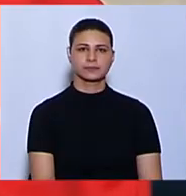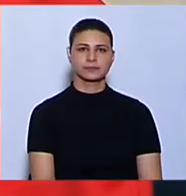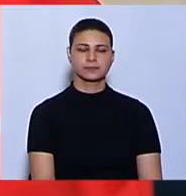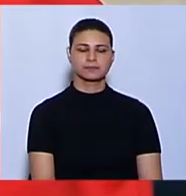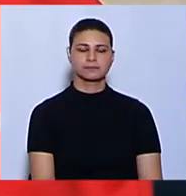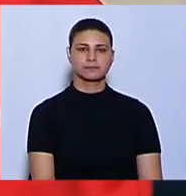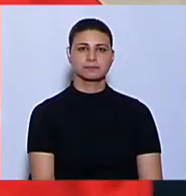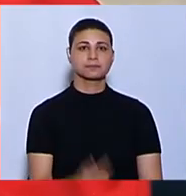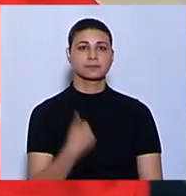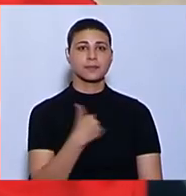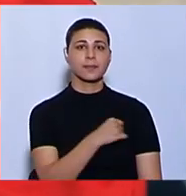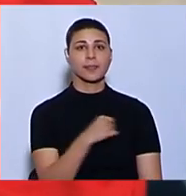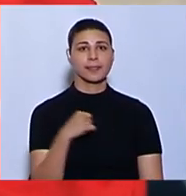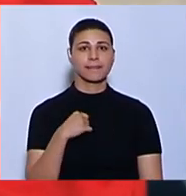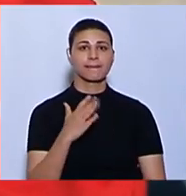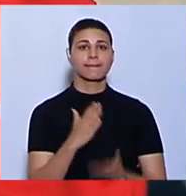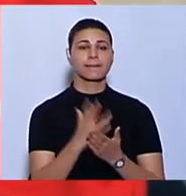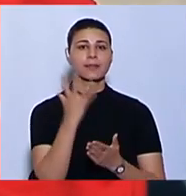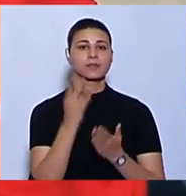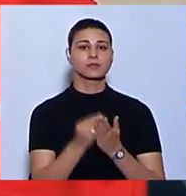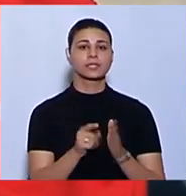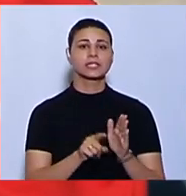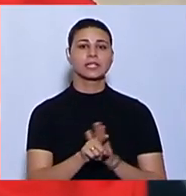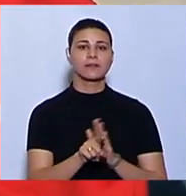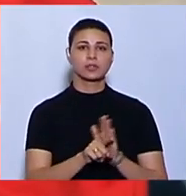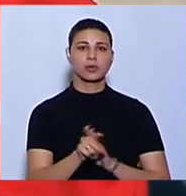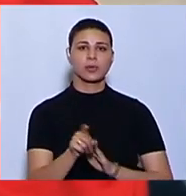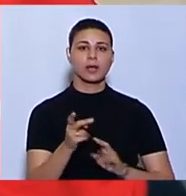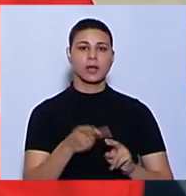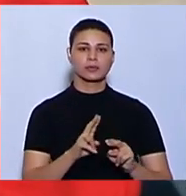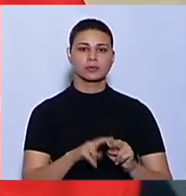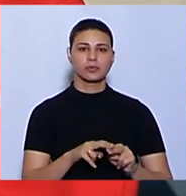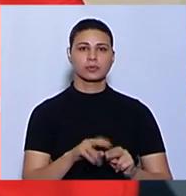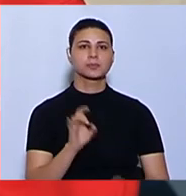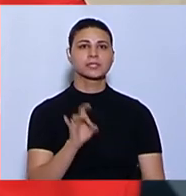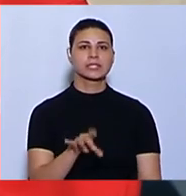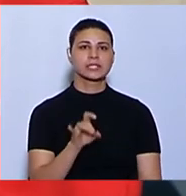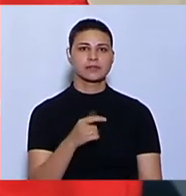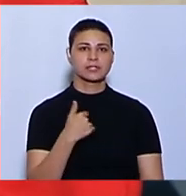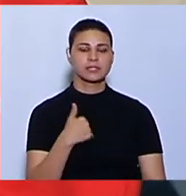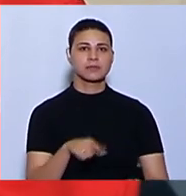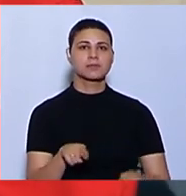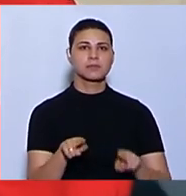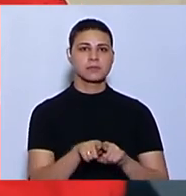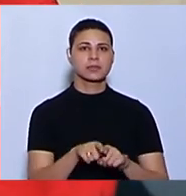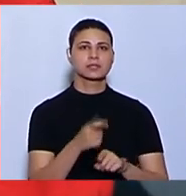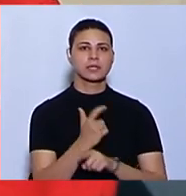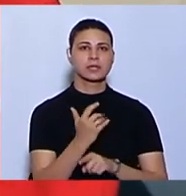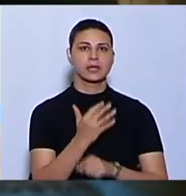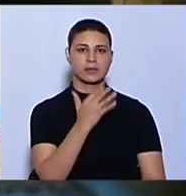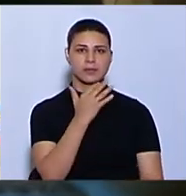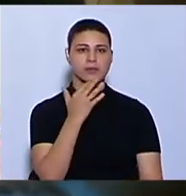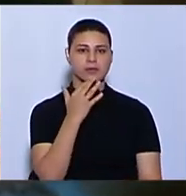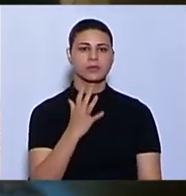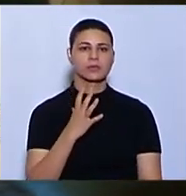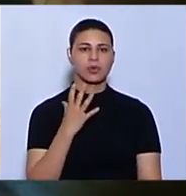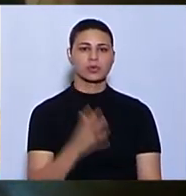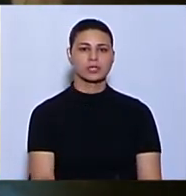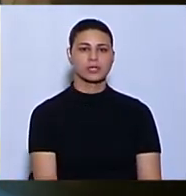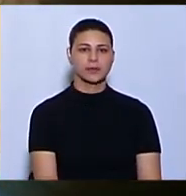მაქვს ჩემი პირადი დევნილობა. ამიტომ ტკივილი მეც ძალიან ბევრი მქონია.